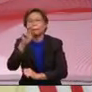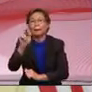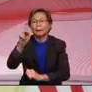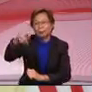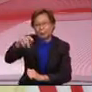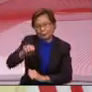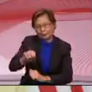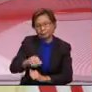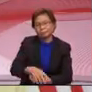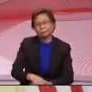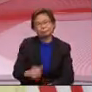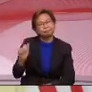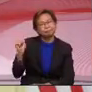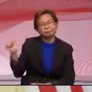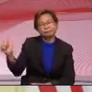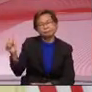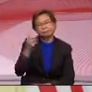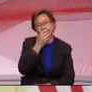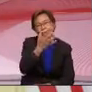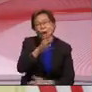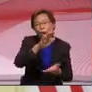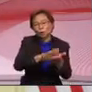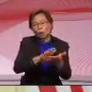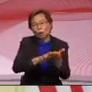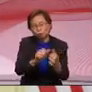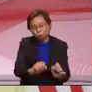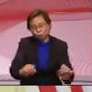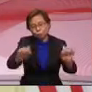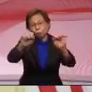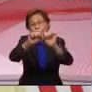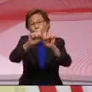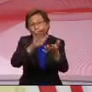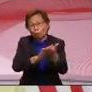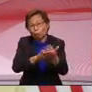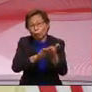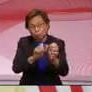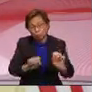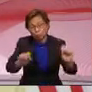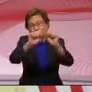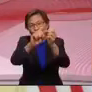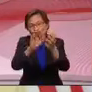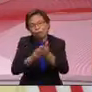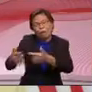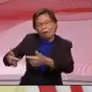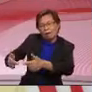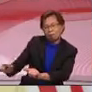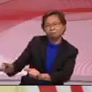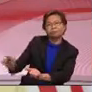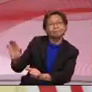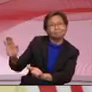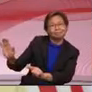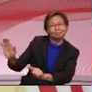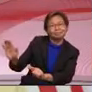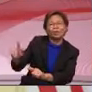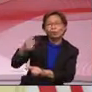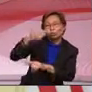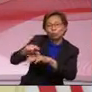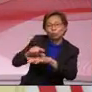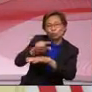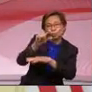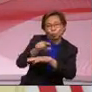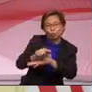Kementerian Pendidikan sendiri. Sekolah, surau-surau di sekolah juga diberikan kebenaran untuk